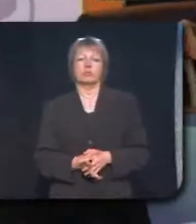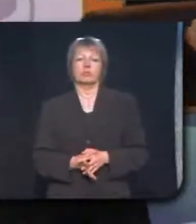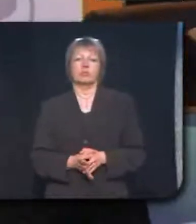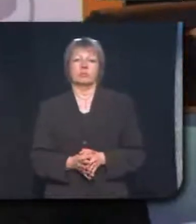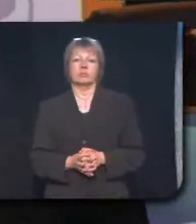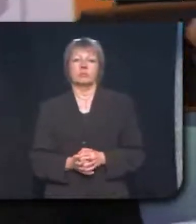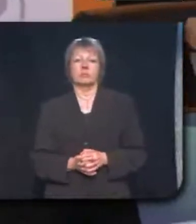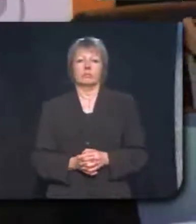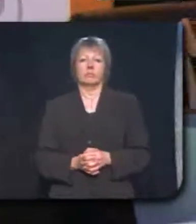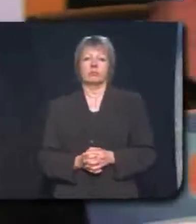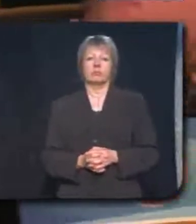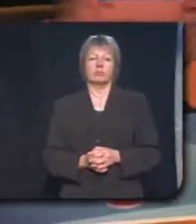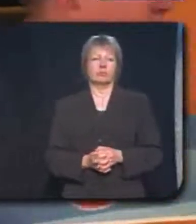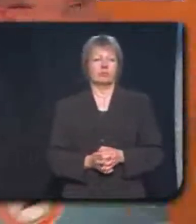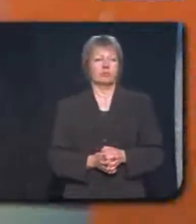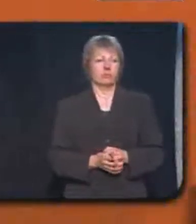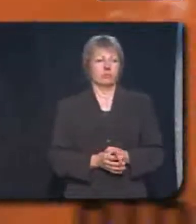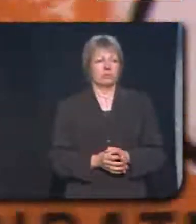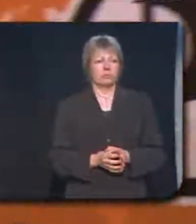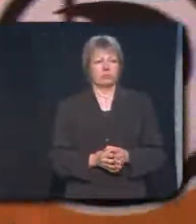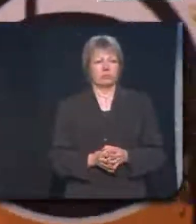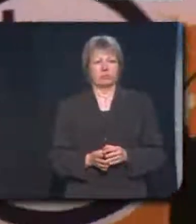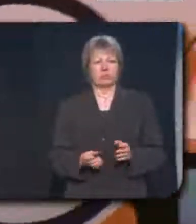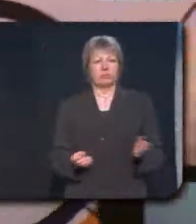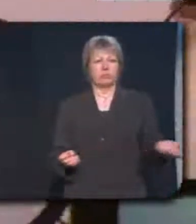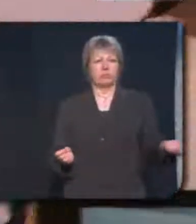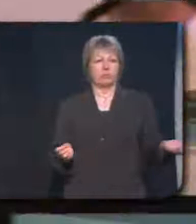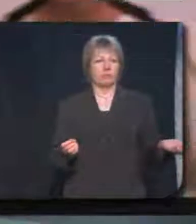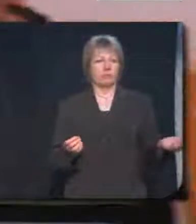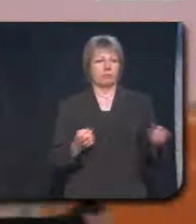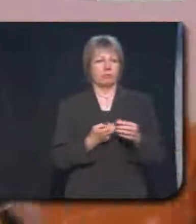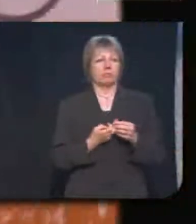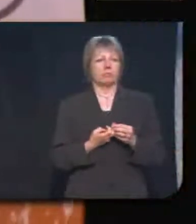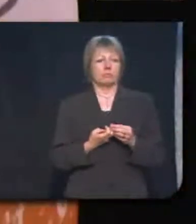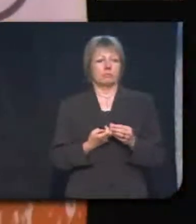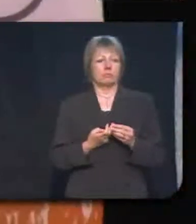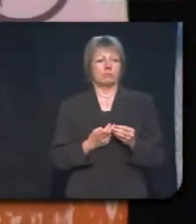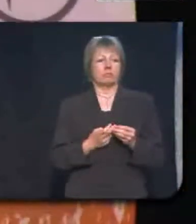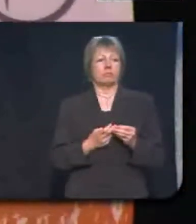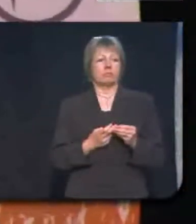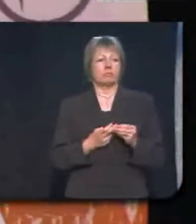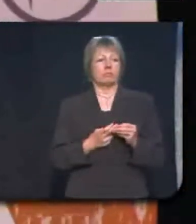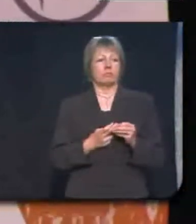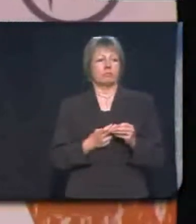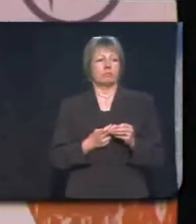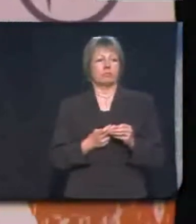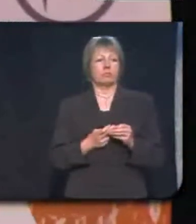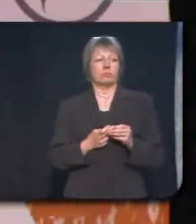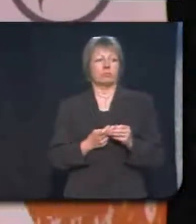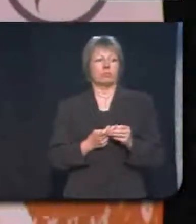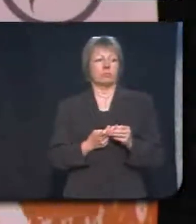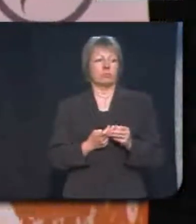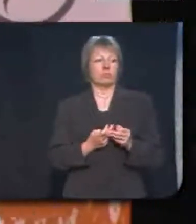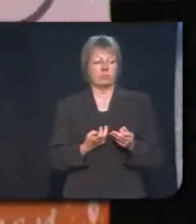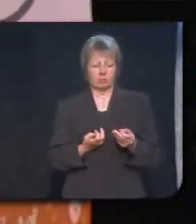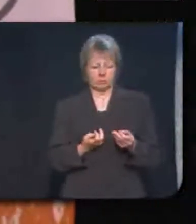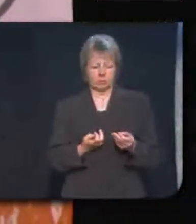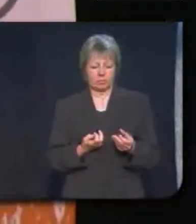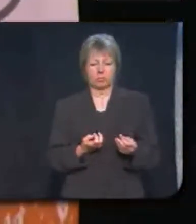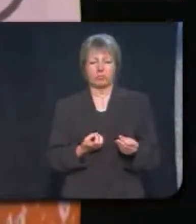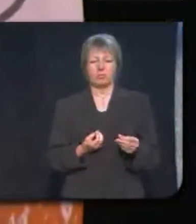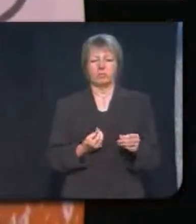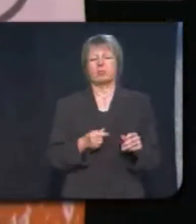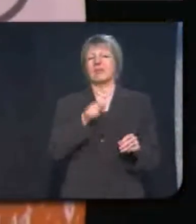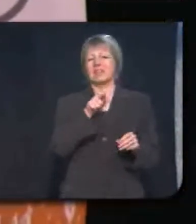ihr habt jetzt die tolle Möglichkeit euch zu beruhigen bis der Antragsteller anfangen möchte zu reden sonst hört ihr die nämlich nicht ein Tag wird